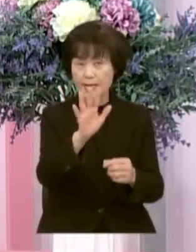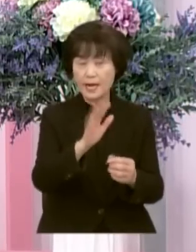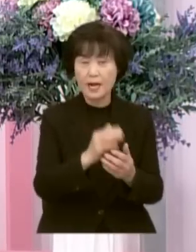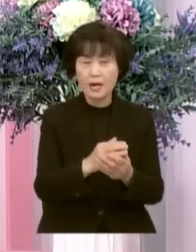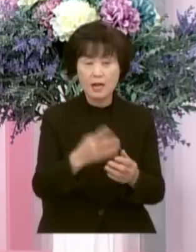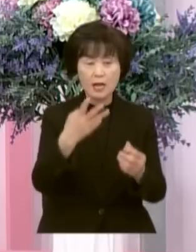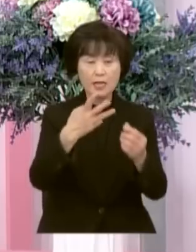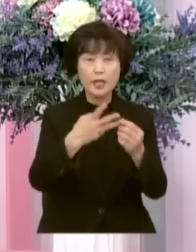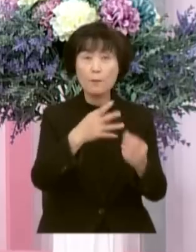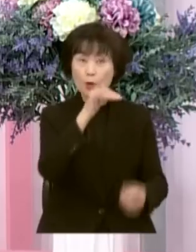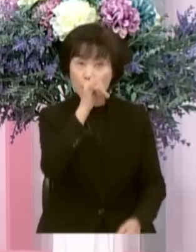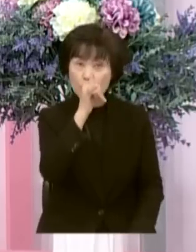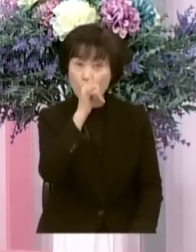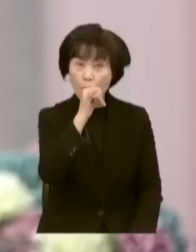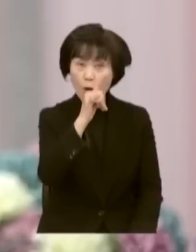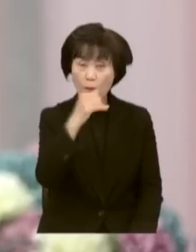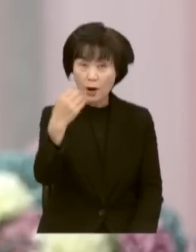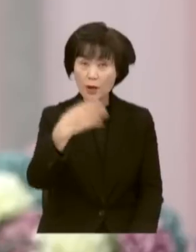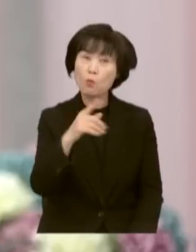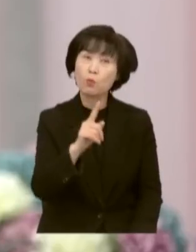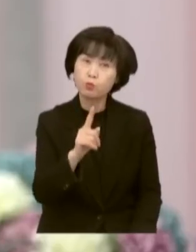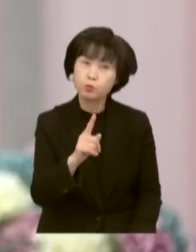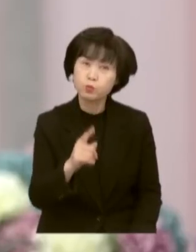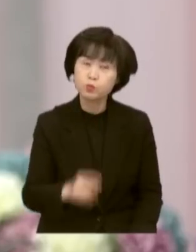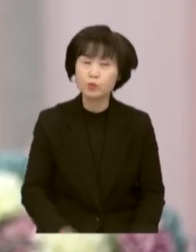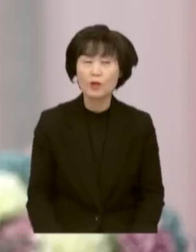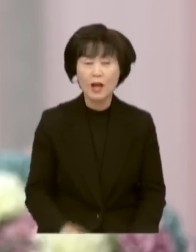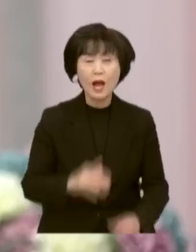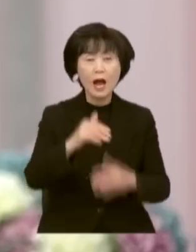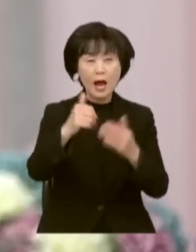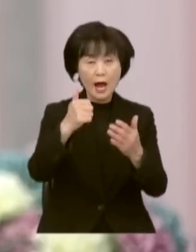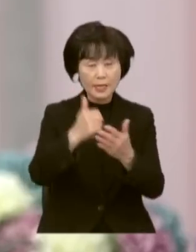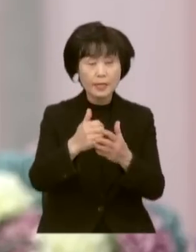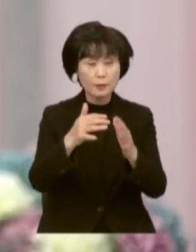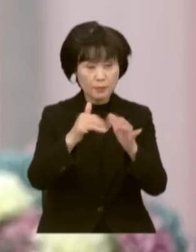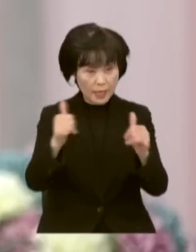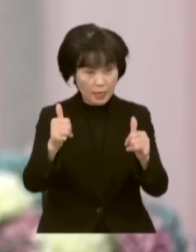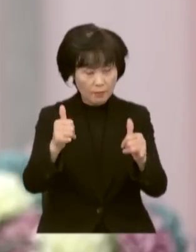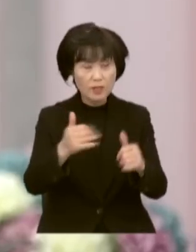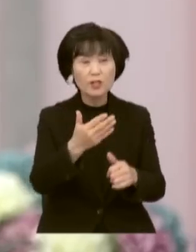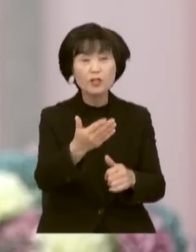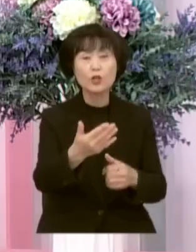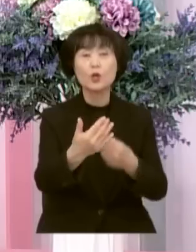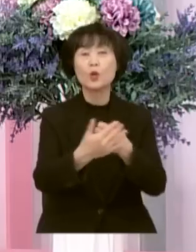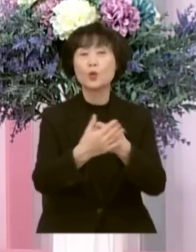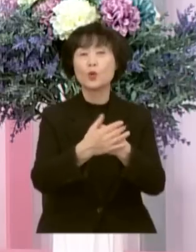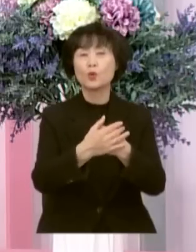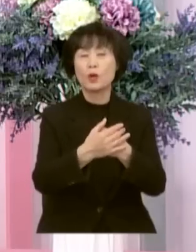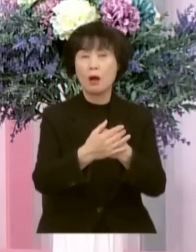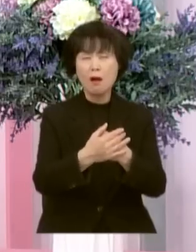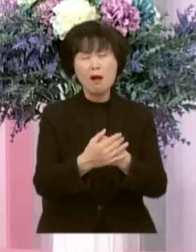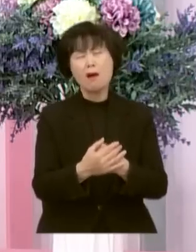아니야. 3번이 있어. 그런 거예요. 3번이요? 뭔데요? 하나님의 사람이 널 도와줄 거예요.